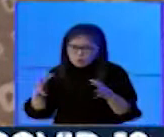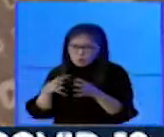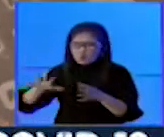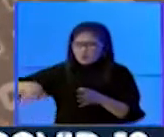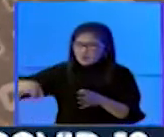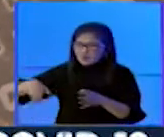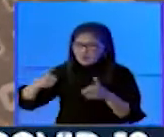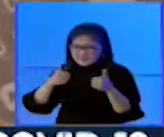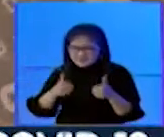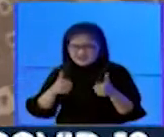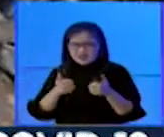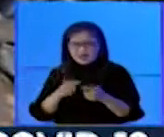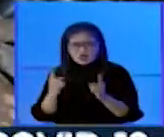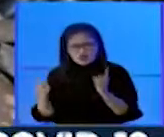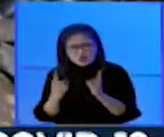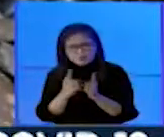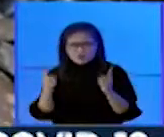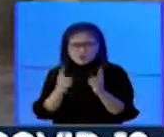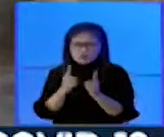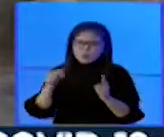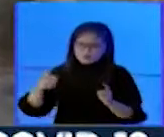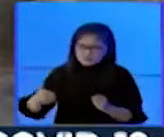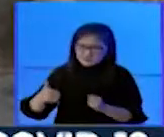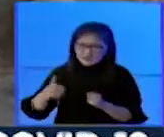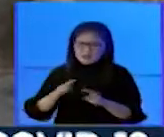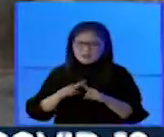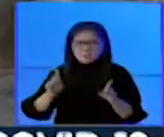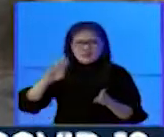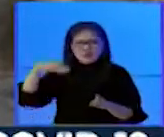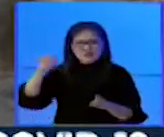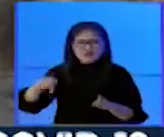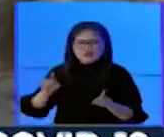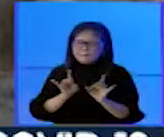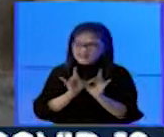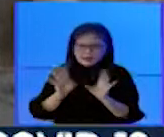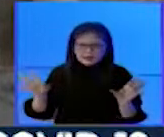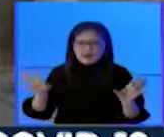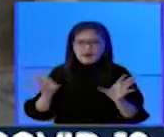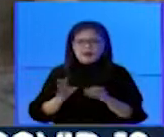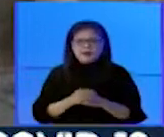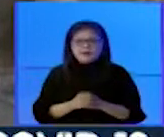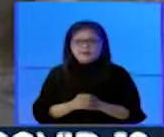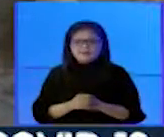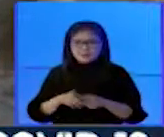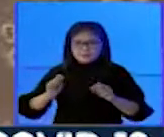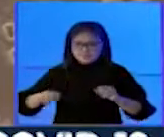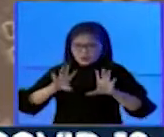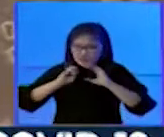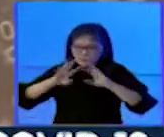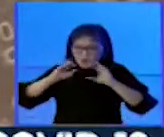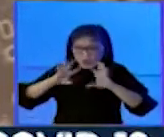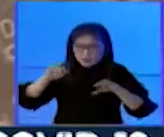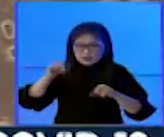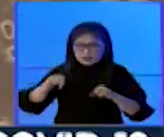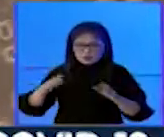bersama kami di Karangpawitan. Pada tahun ini tentunya berbeda sekali, karena memang kami dihimbau untuk melaksanakan salat Idul